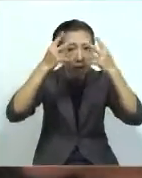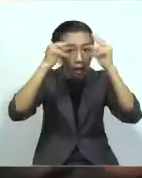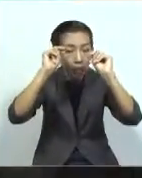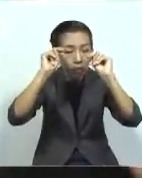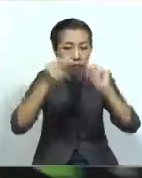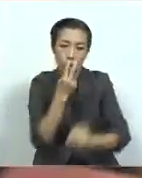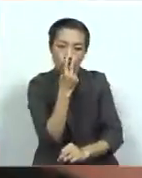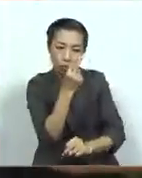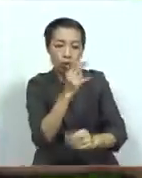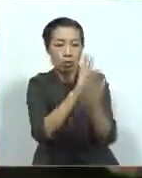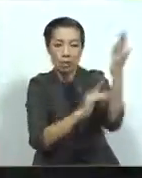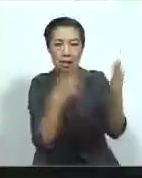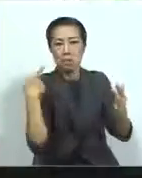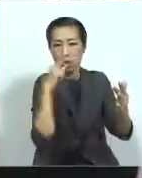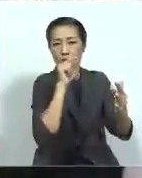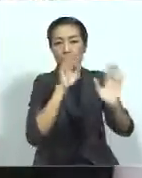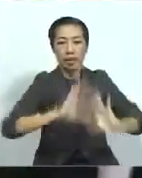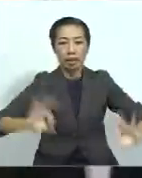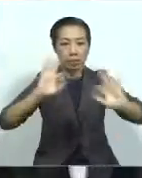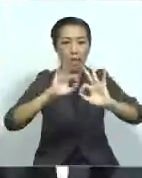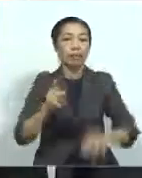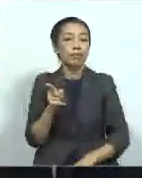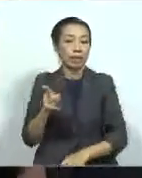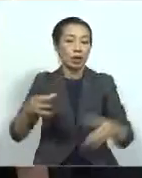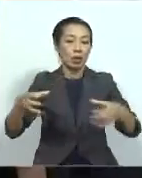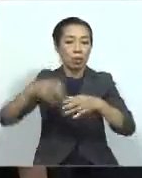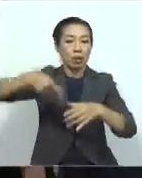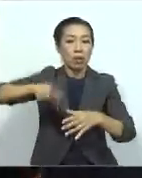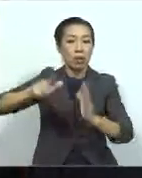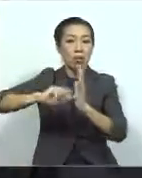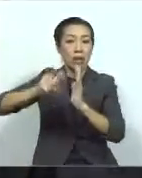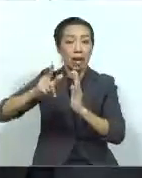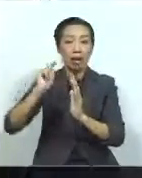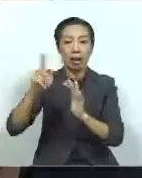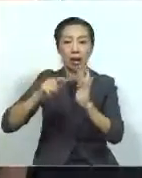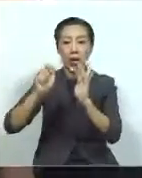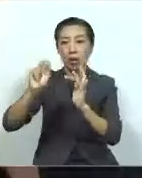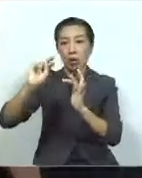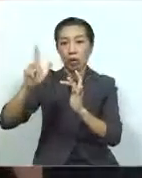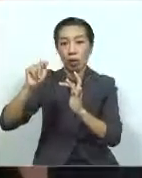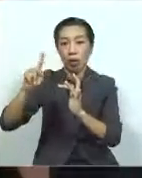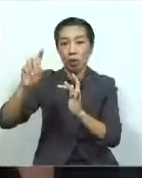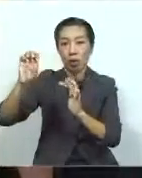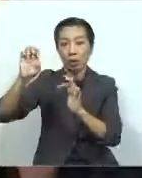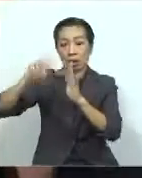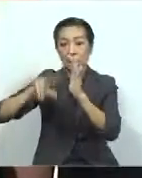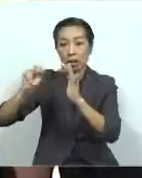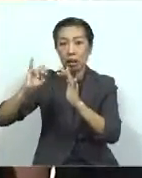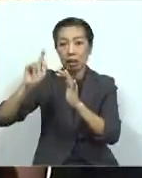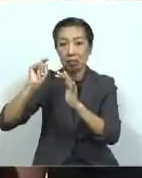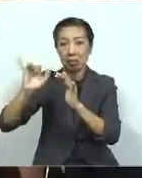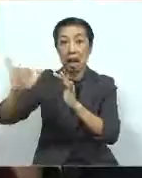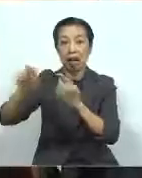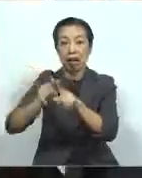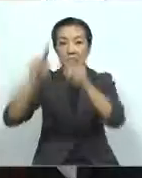ยึดประโยชน์ของประเทศเป็นหลักนะครับนี่ก็คือสีสันของพรรคพลังท้องถิ่นไทยที่เขาชื่อว่าโอ้ตอนนี้ป้ายประกาศหาเสียงของพรรคนี้เ